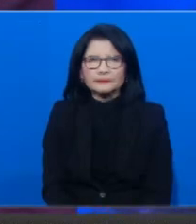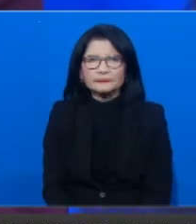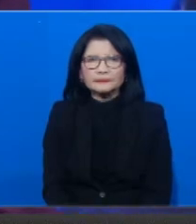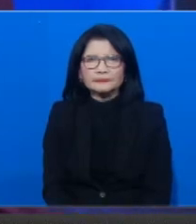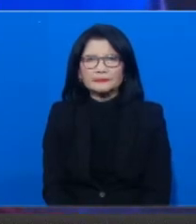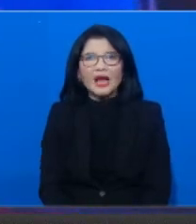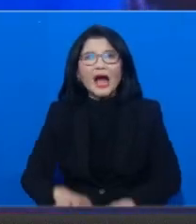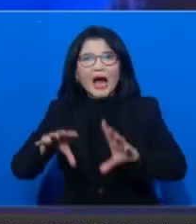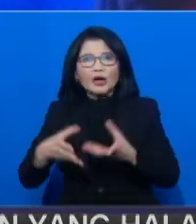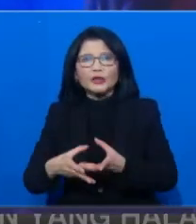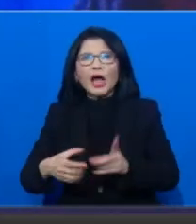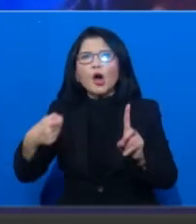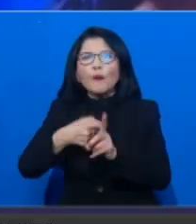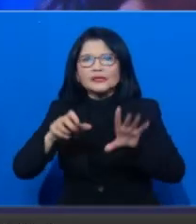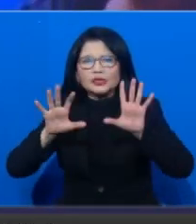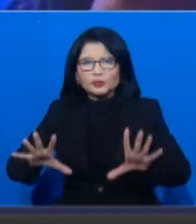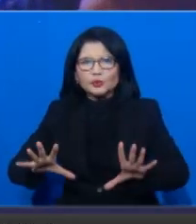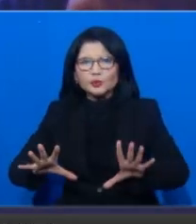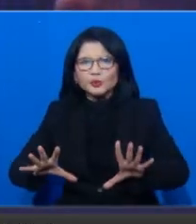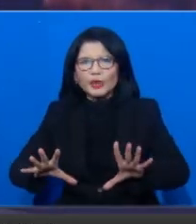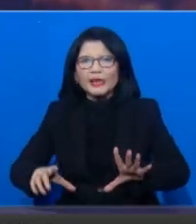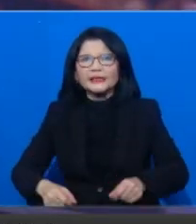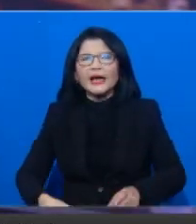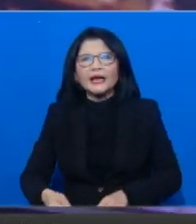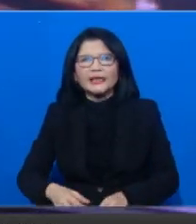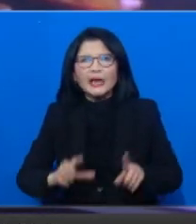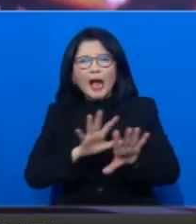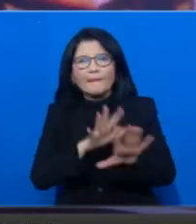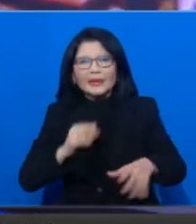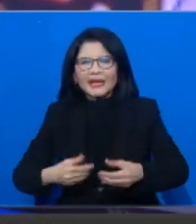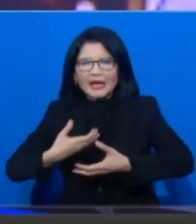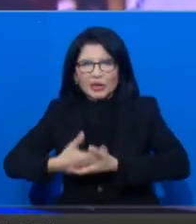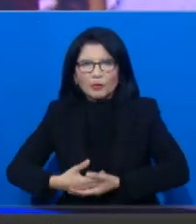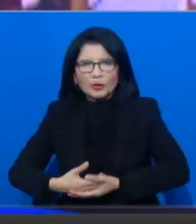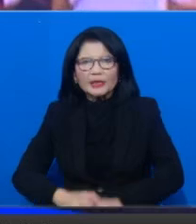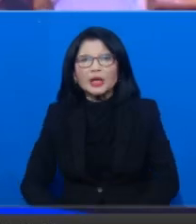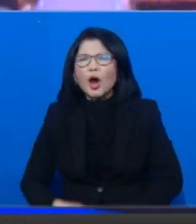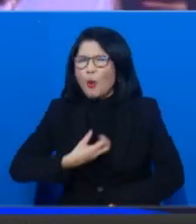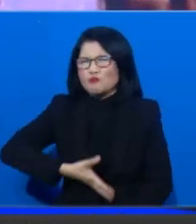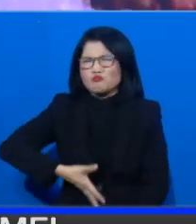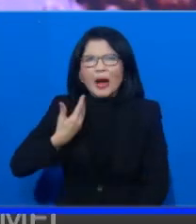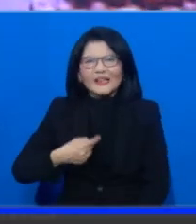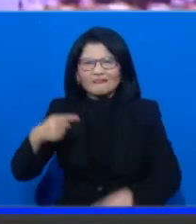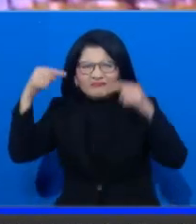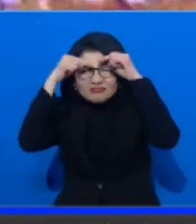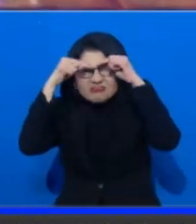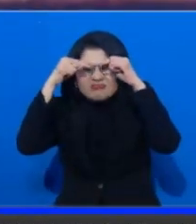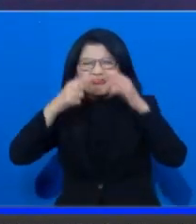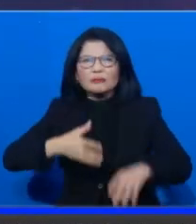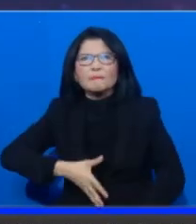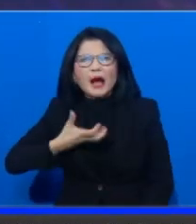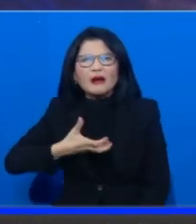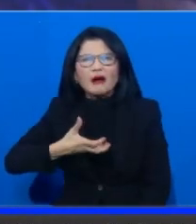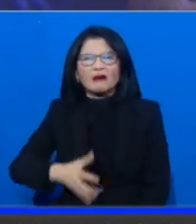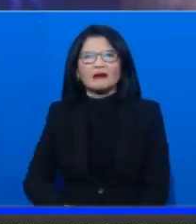Anggota Komisi 10 DPR RI dari fraksi Demokrat Anita Jacobagah meluapkan kemarahannya saat rapat kerja dengan Mendikbudristek